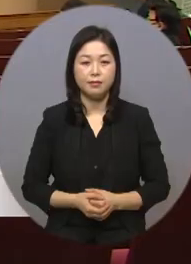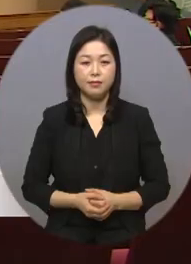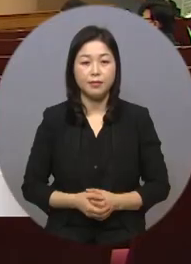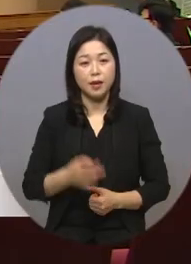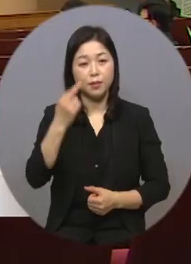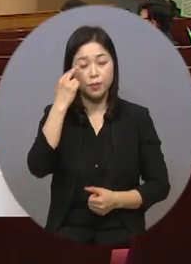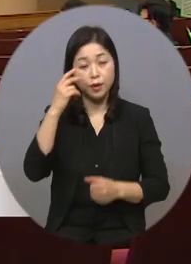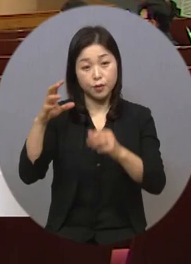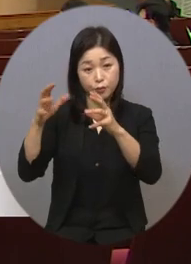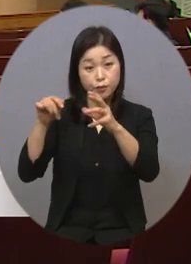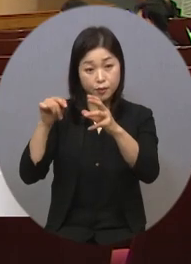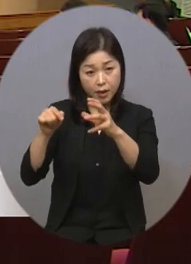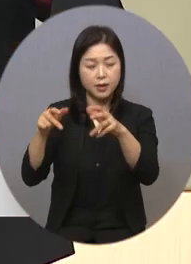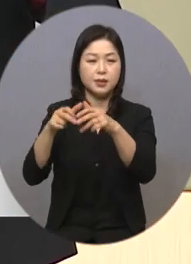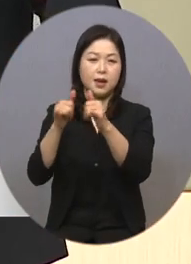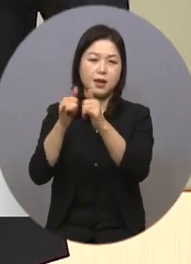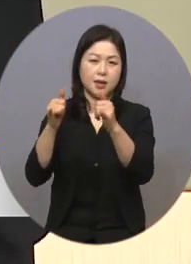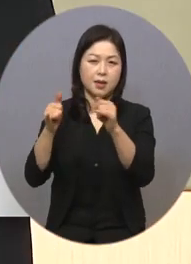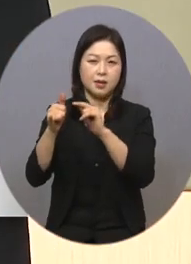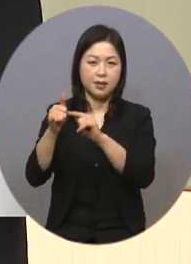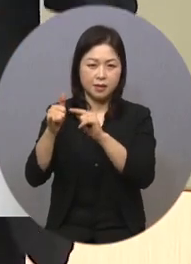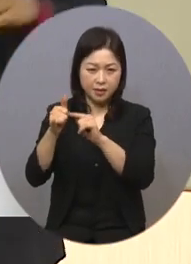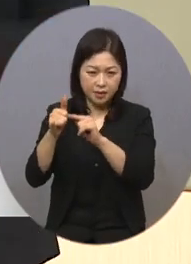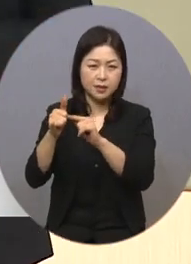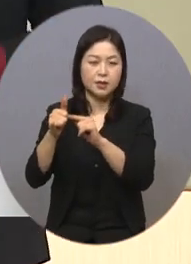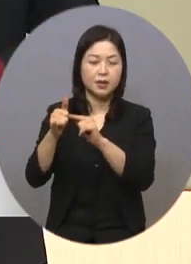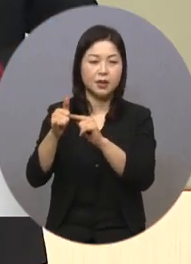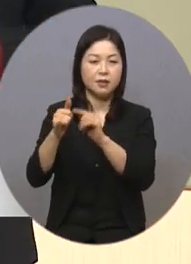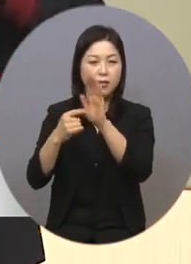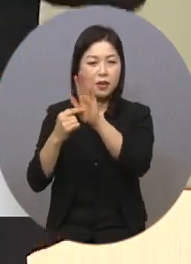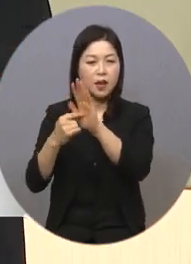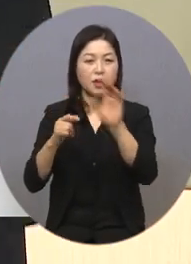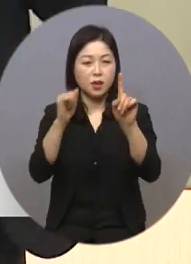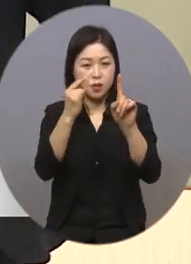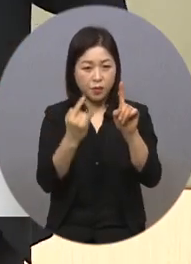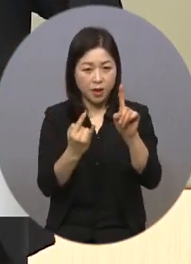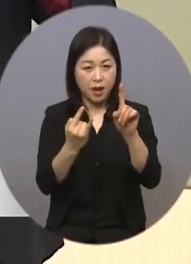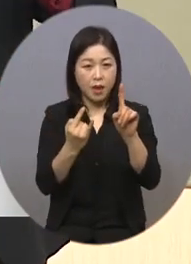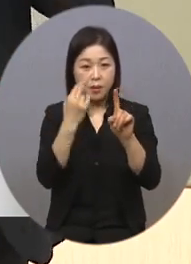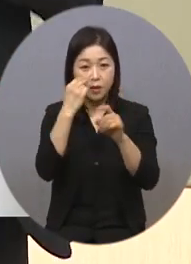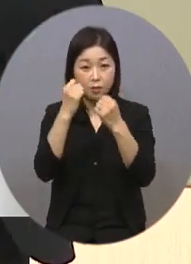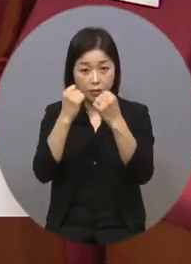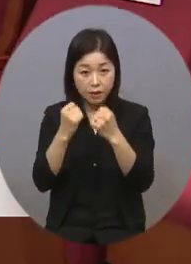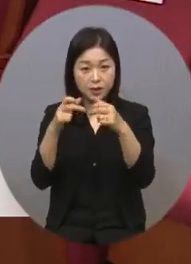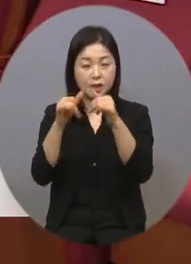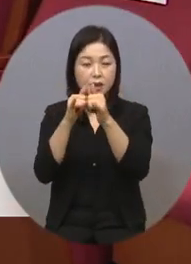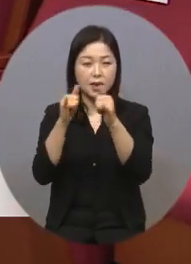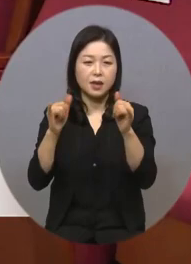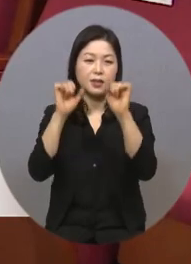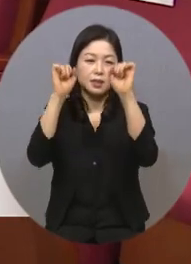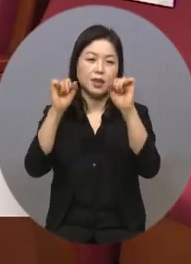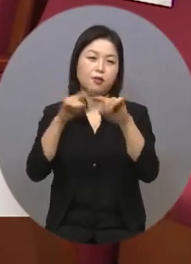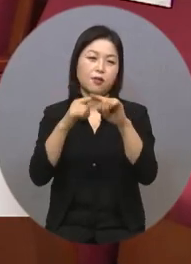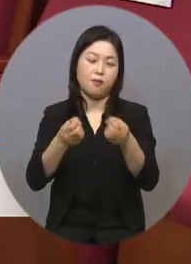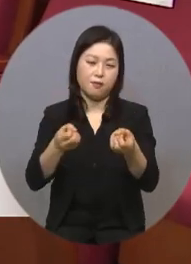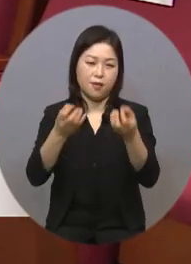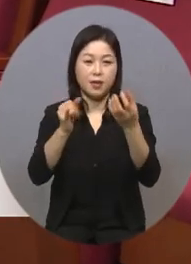미국 재외동포 장애인들이 펼치는 제1회 전미주 장애인체전이 본격 추진됩니다. 지난